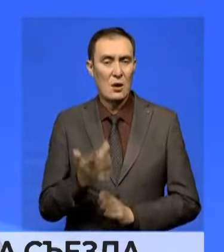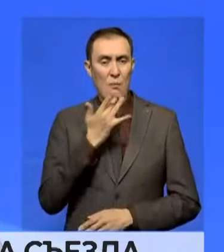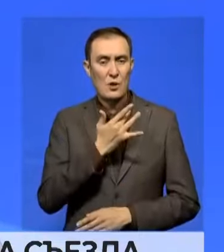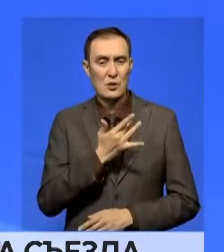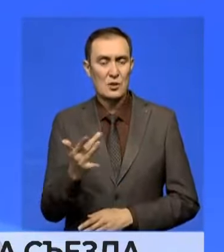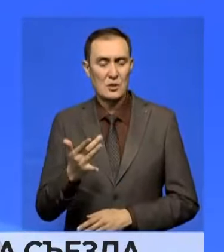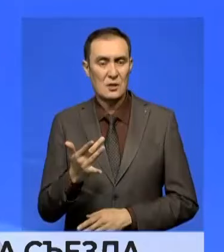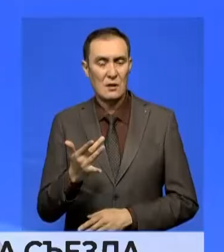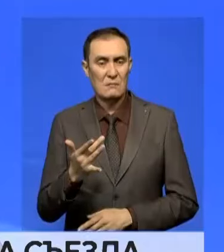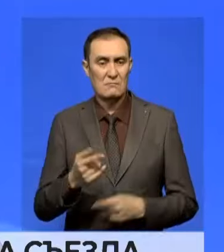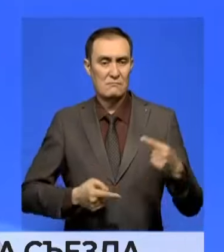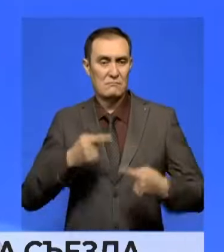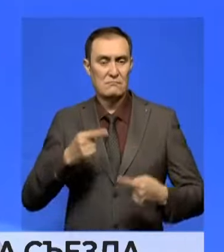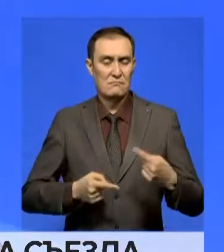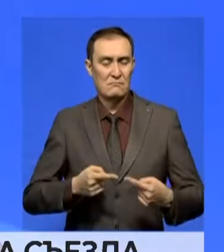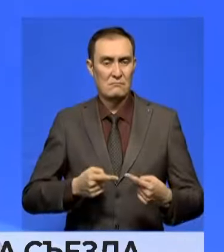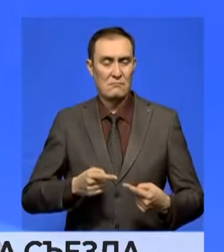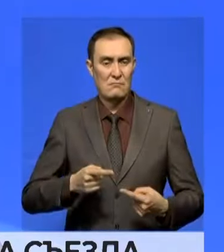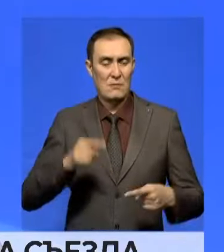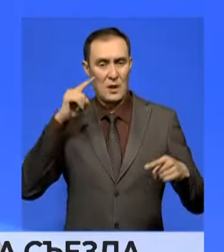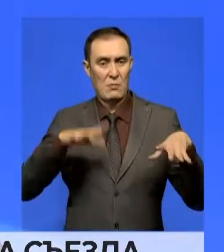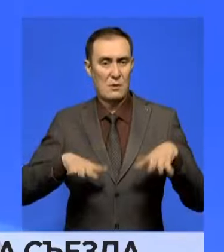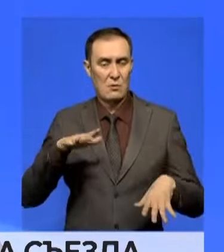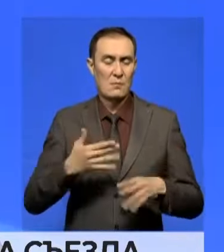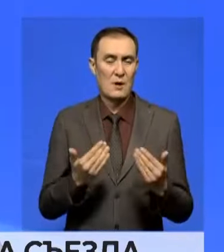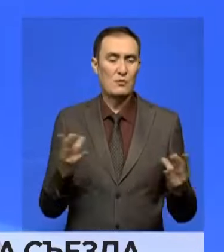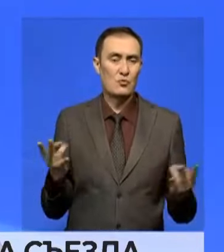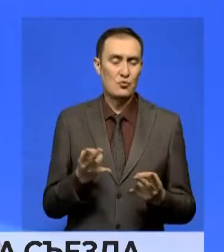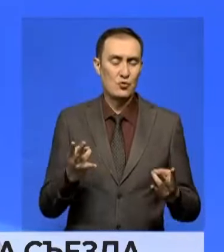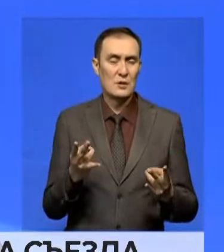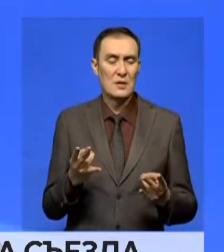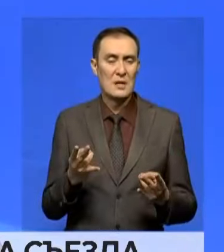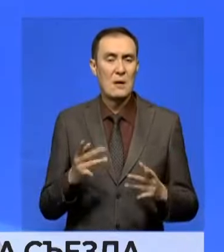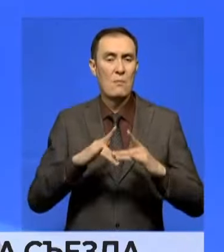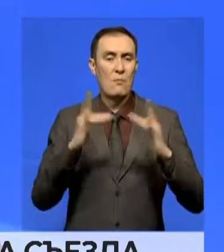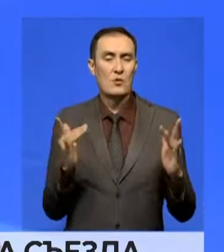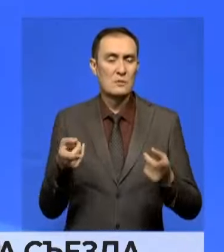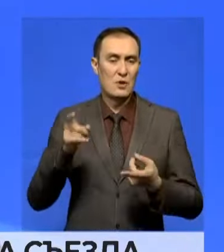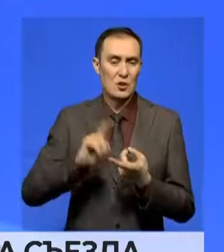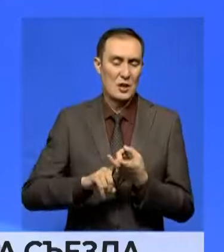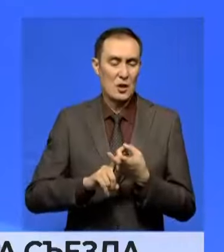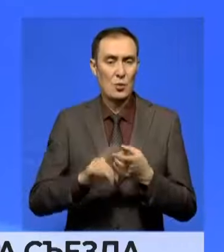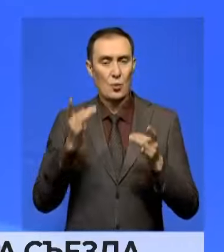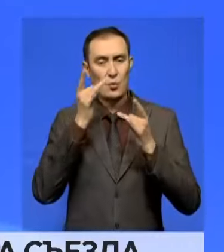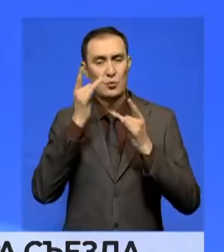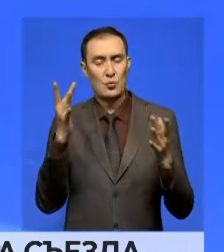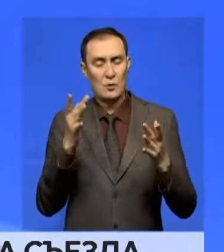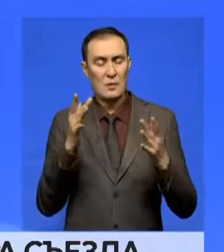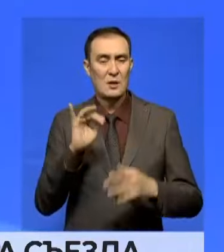политической неопределенности, как никогда необходим мост сближения между культурами